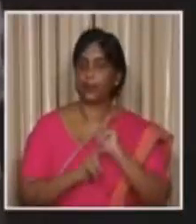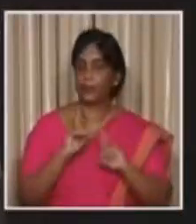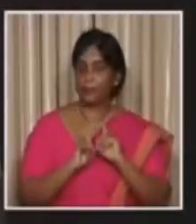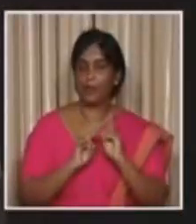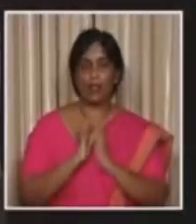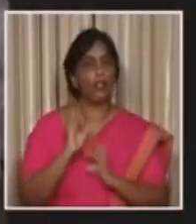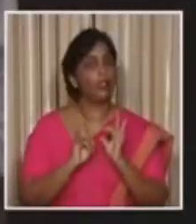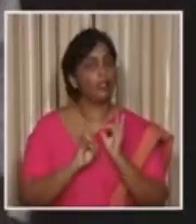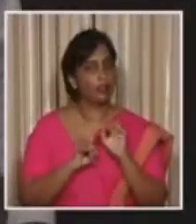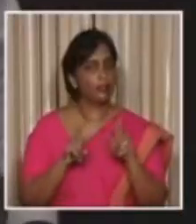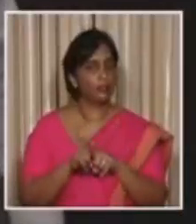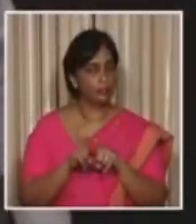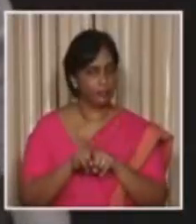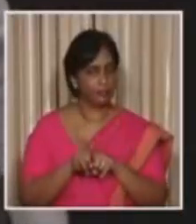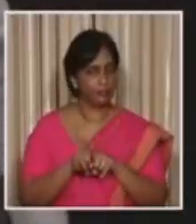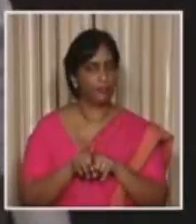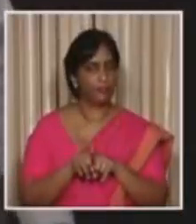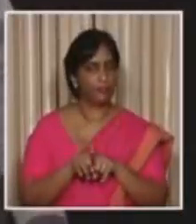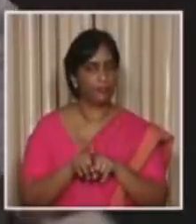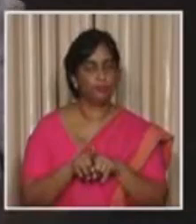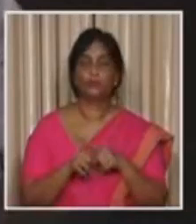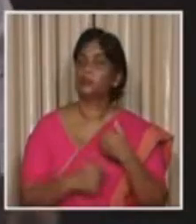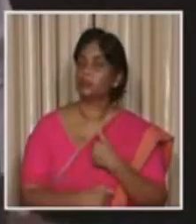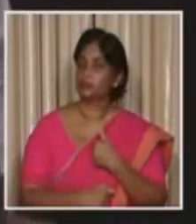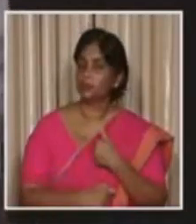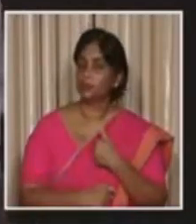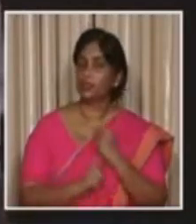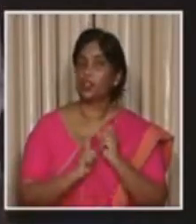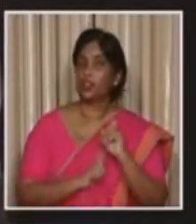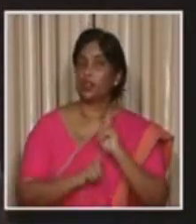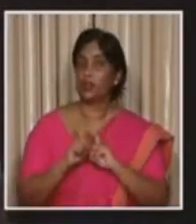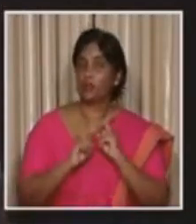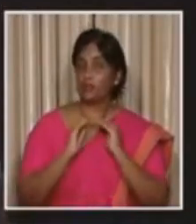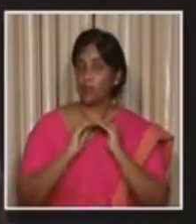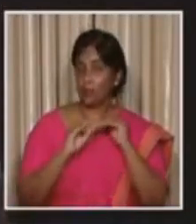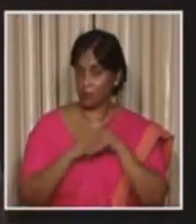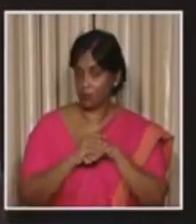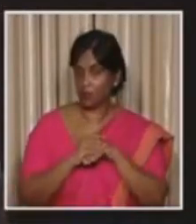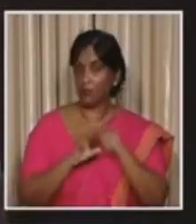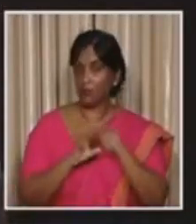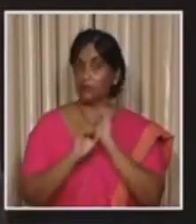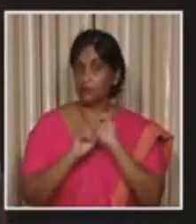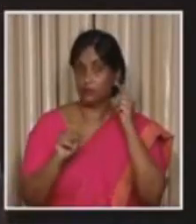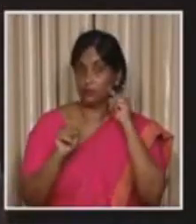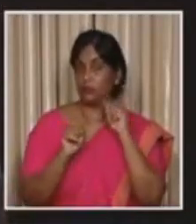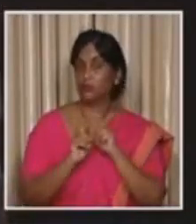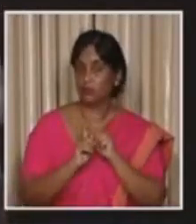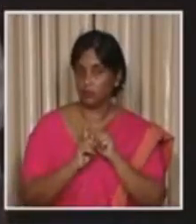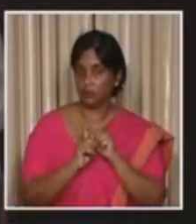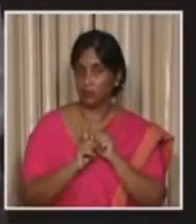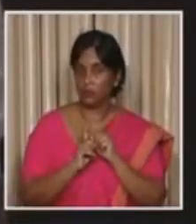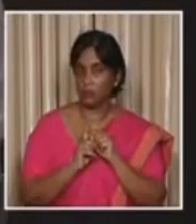පාර්ලිමේන්තු මන්ත්‍රීවරයෙක් හැටියට මම පාර්ලිමේන්තුවේ සිදු කරන ලද ප්‍රකාශයක් සම්බන්ධව